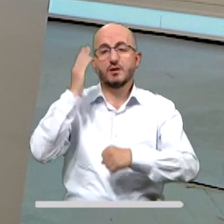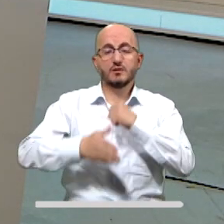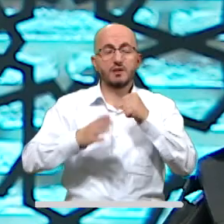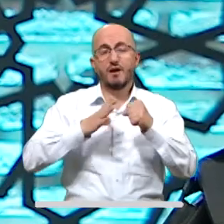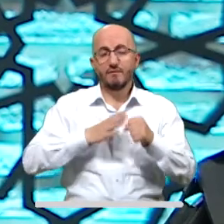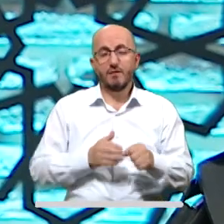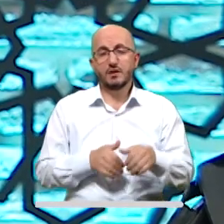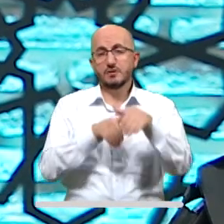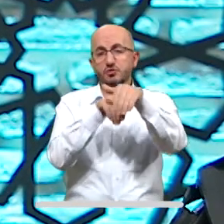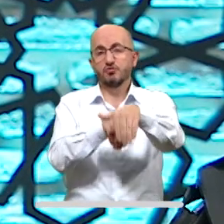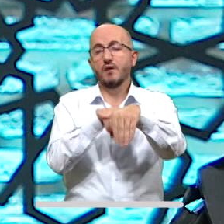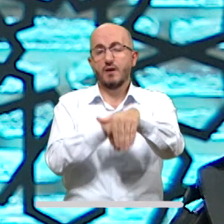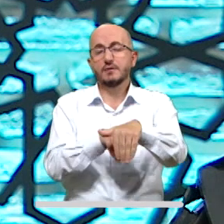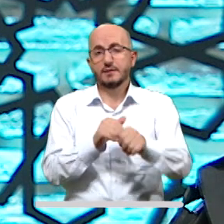Cenazede